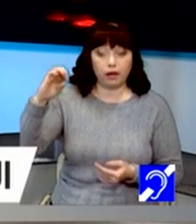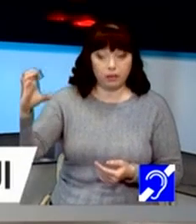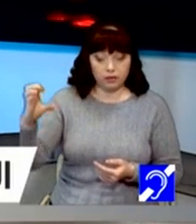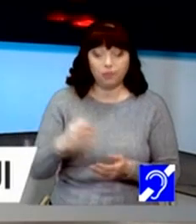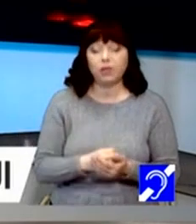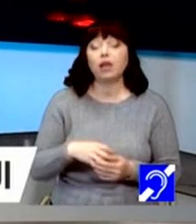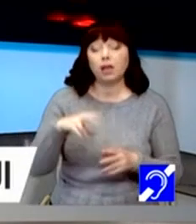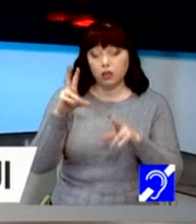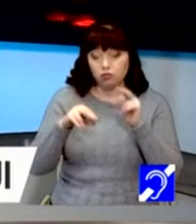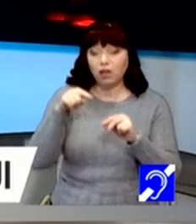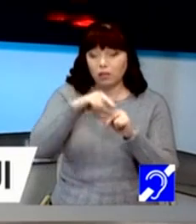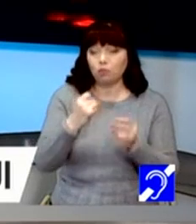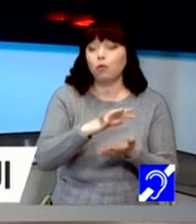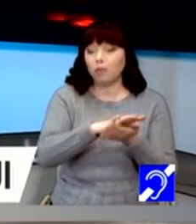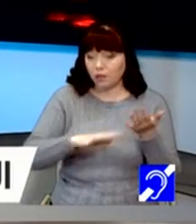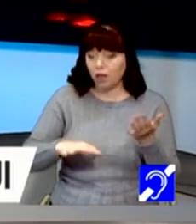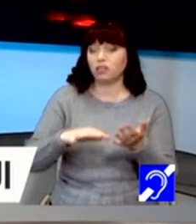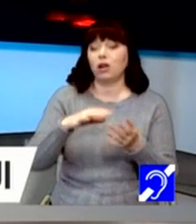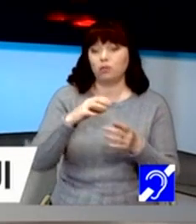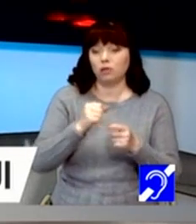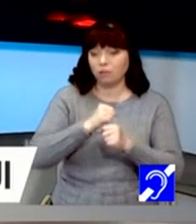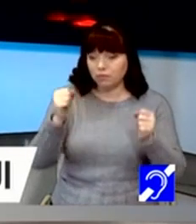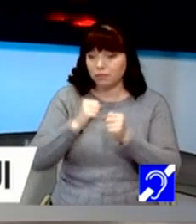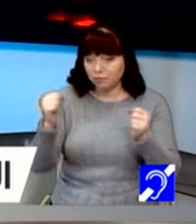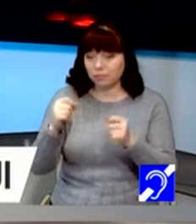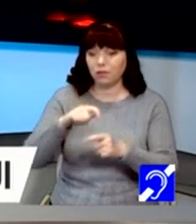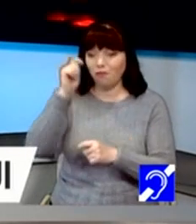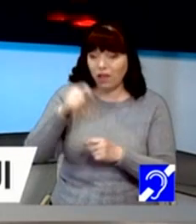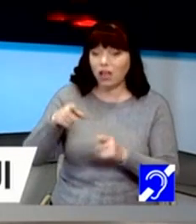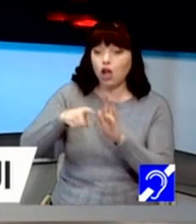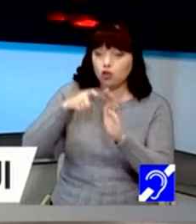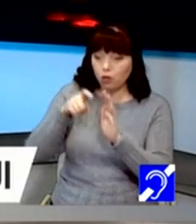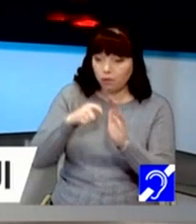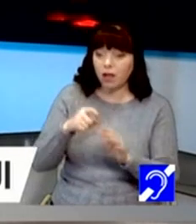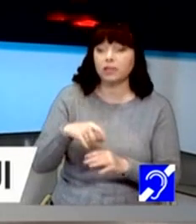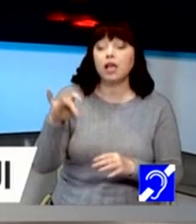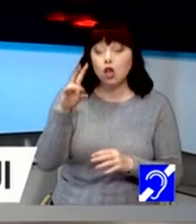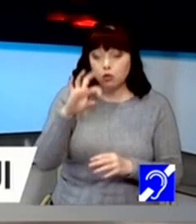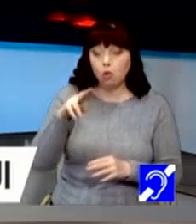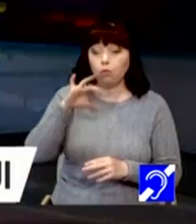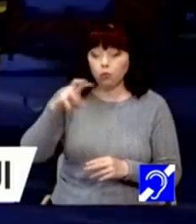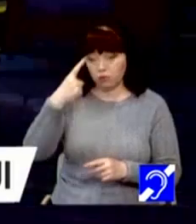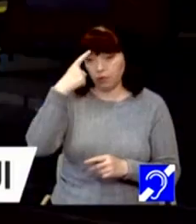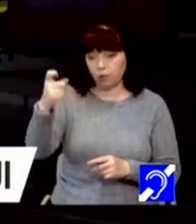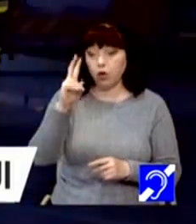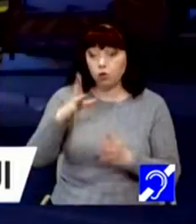în regiunea lombară ziar președintele putin a lansat un avertisment pentru cei care ajută ukraine